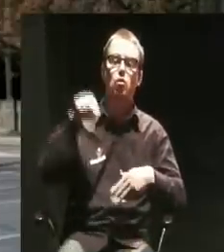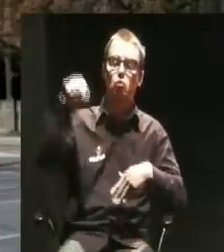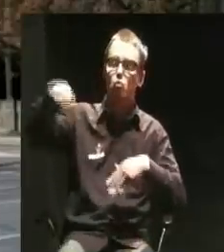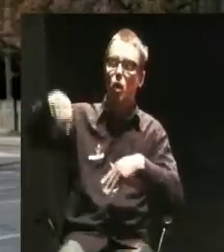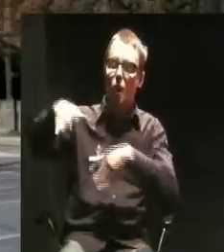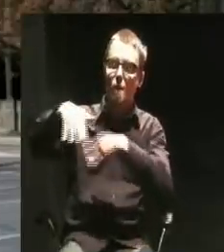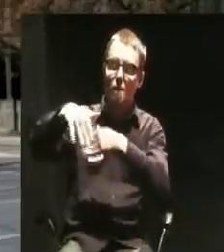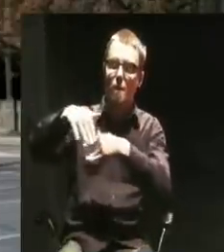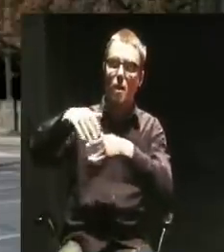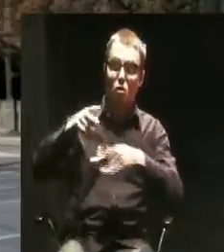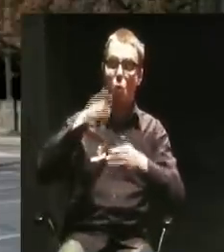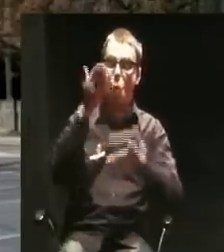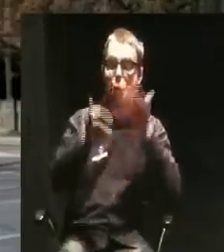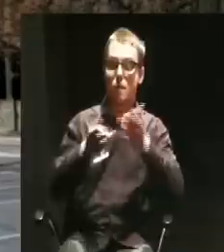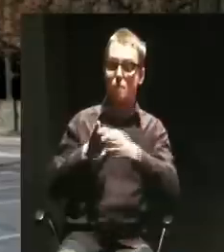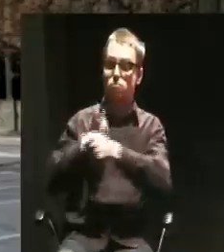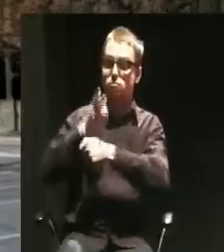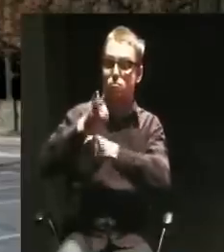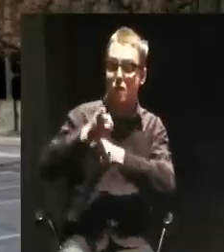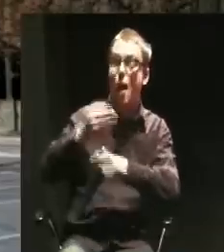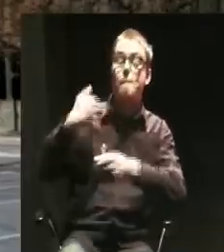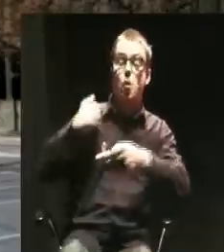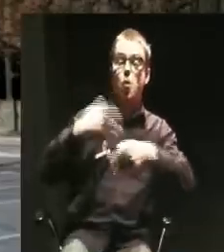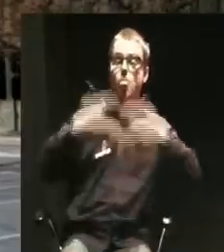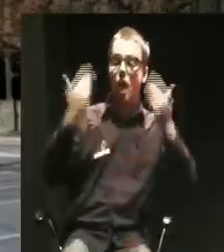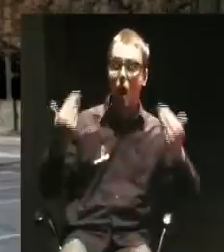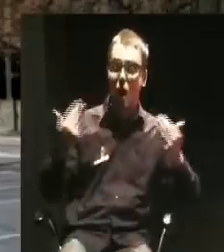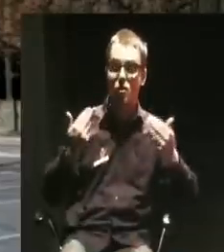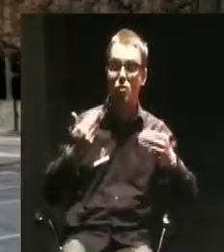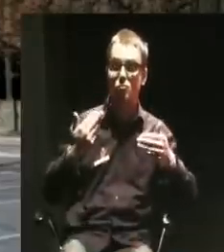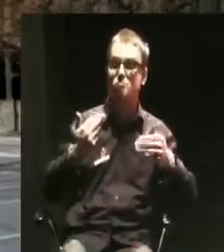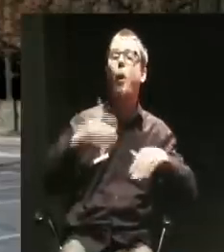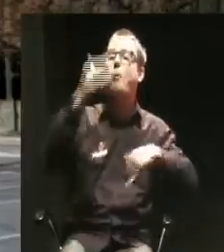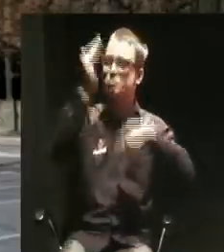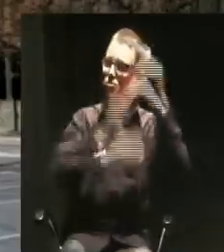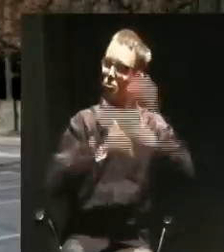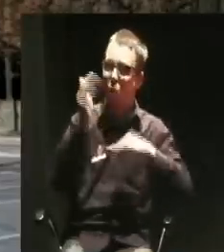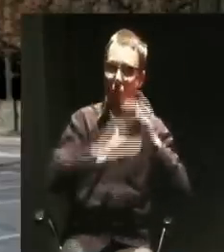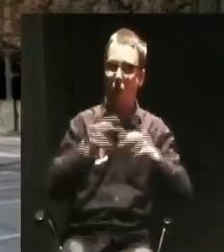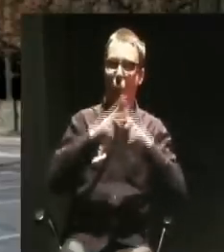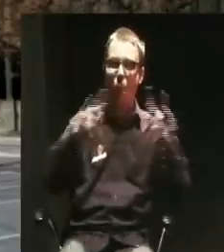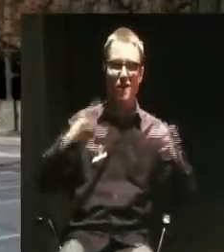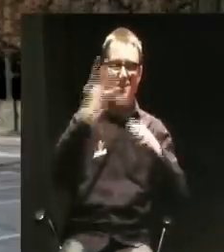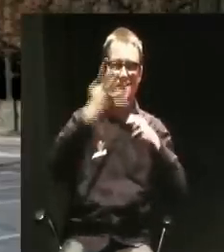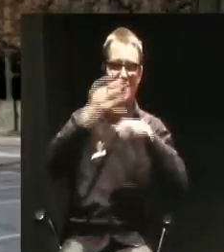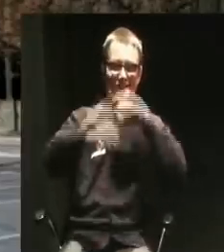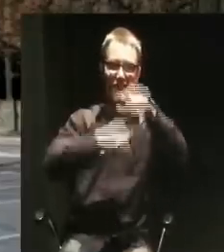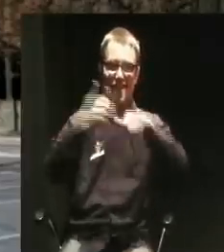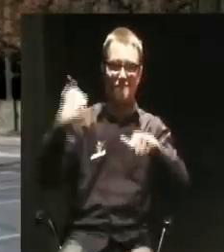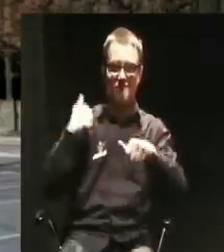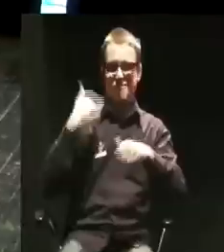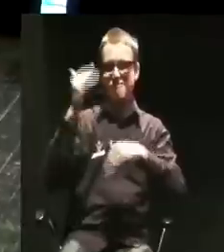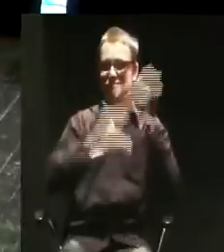Od 1974 roku w budowie. 40 lat minęło, słuchajcie. I dalej